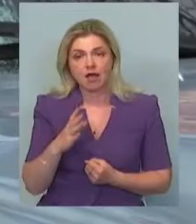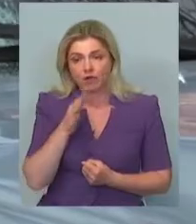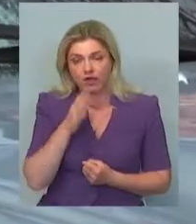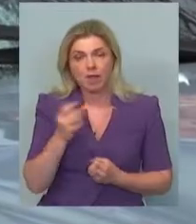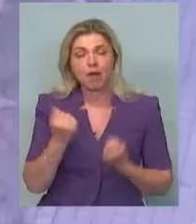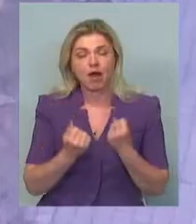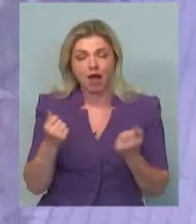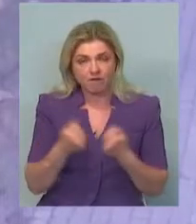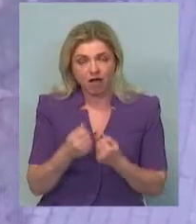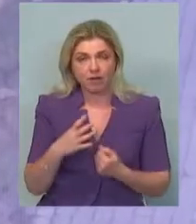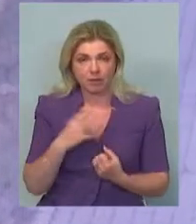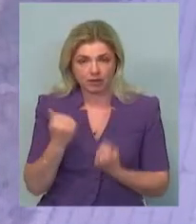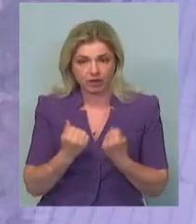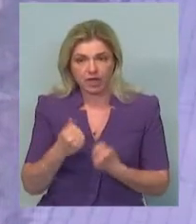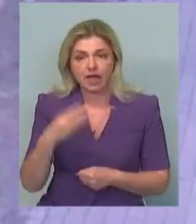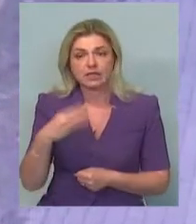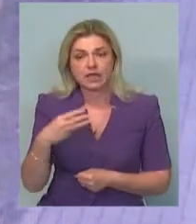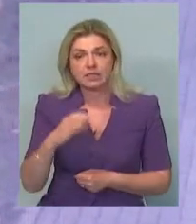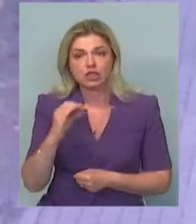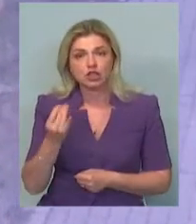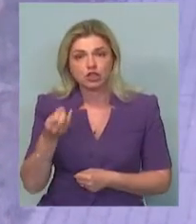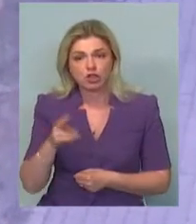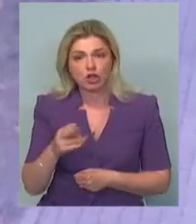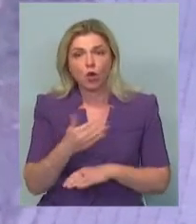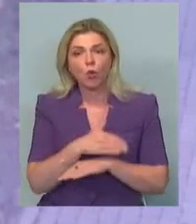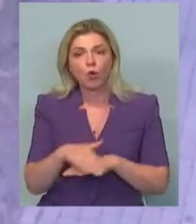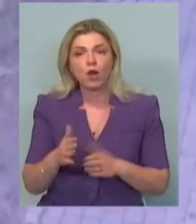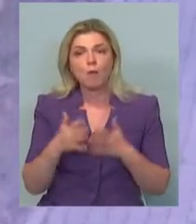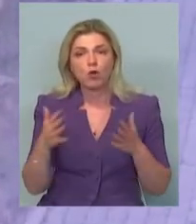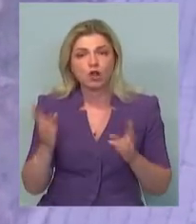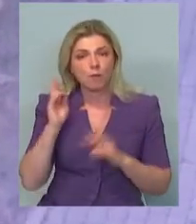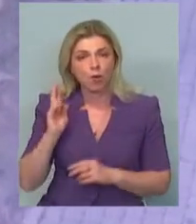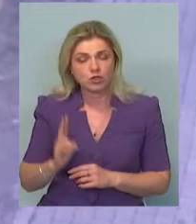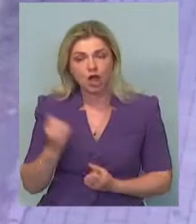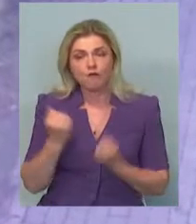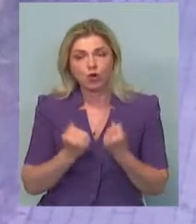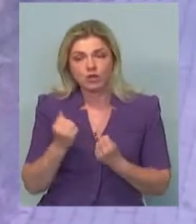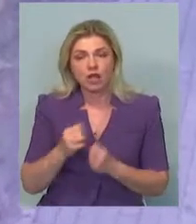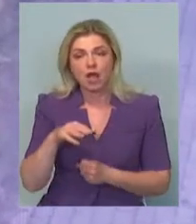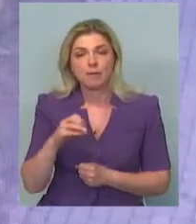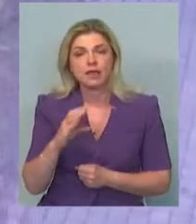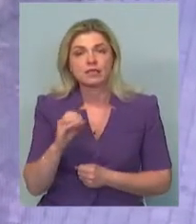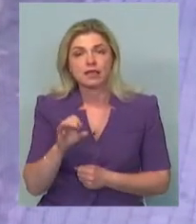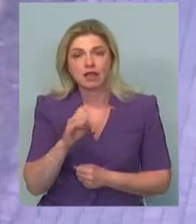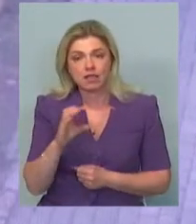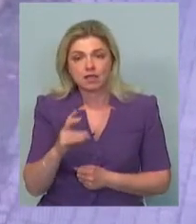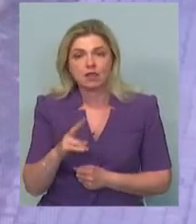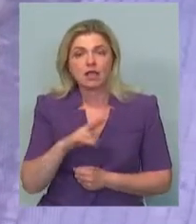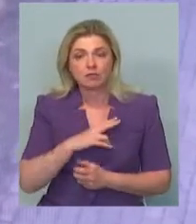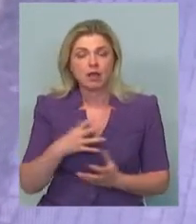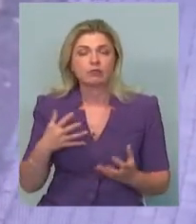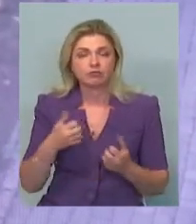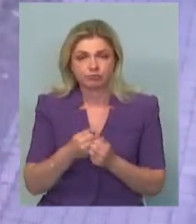ДТП. Нагадаємо, 30 січня на вулиці Велика Морська водій автомобіля «Мерседес-Бенц» Максим Чернушенко на смерть збив